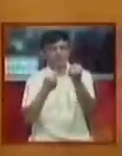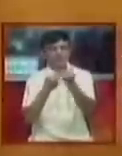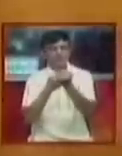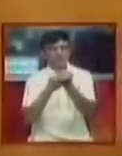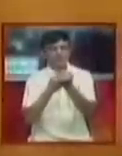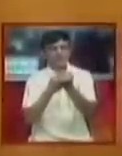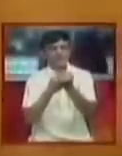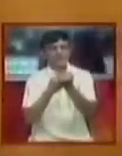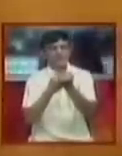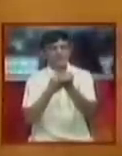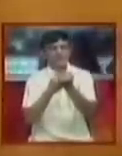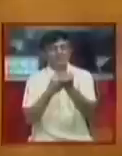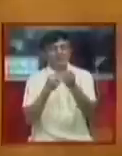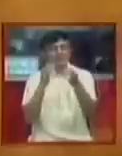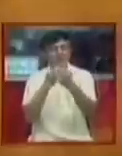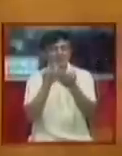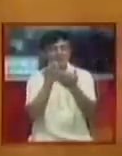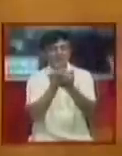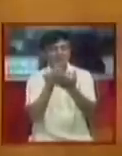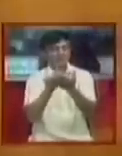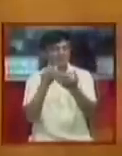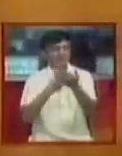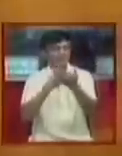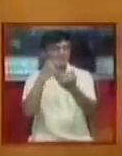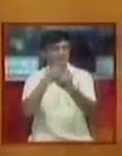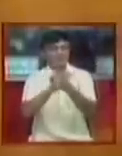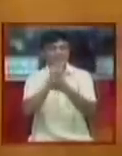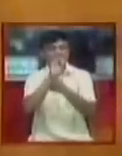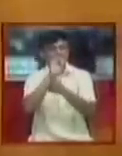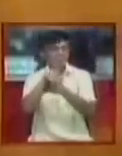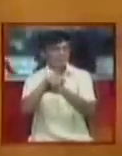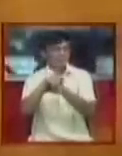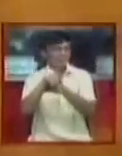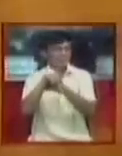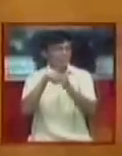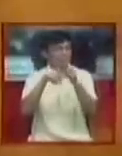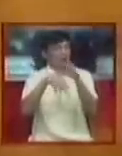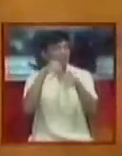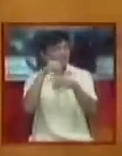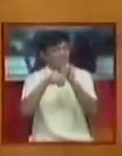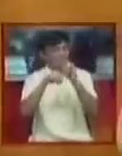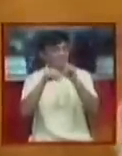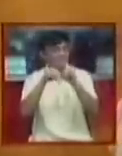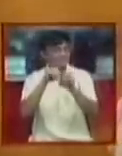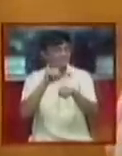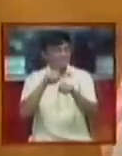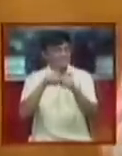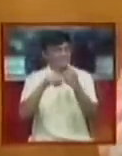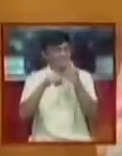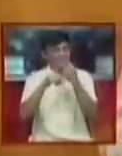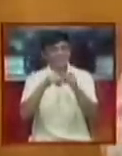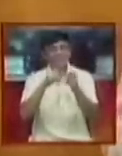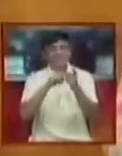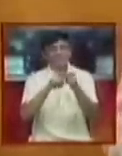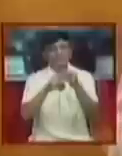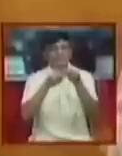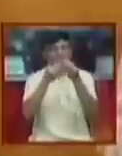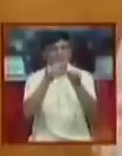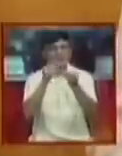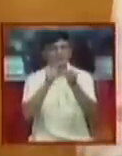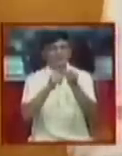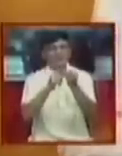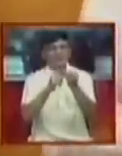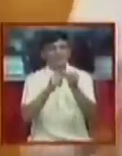Upgrade and Sustainment of Equipment Program ng AFP. Bukod pa po ito, sa tulong nila upang pausayin pa